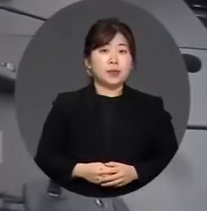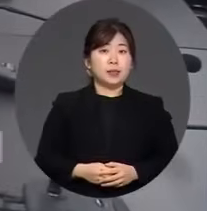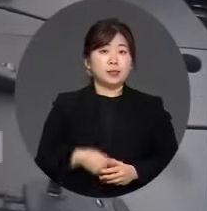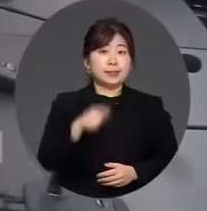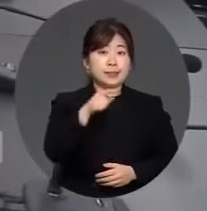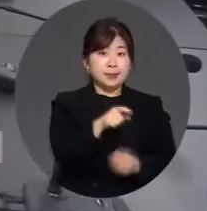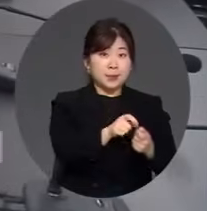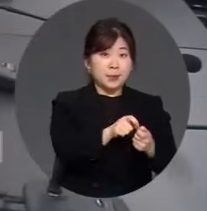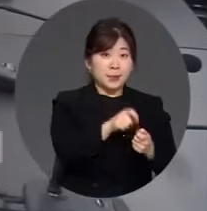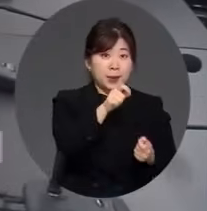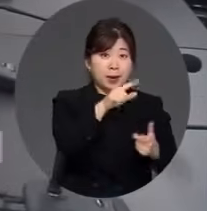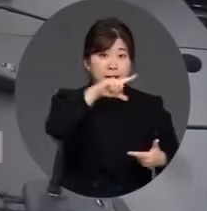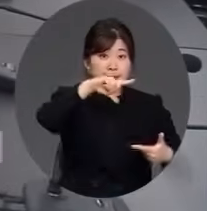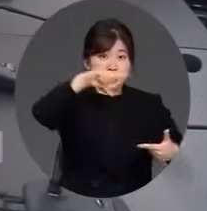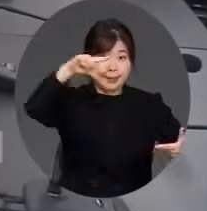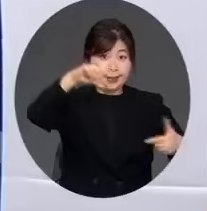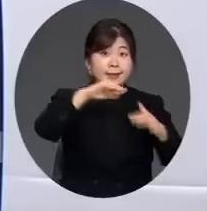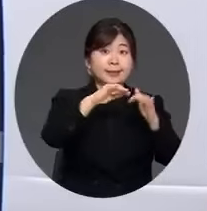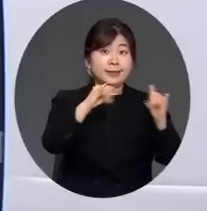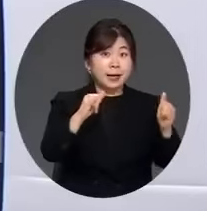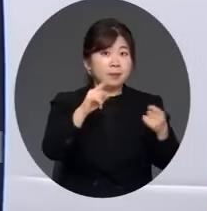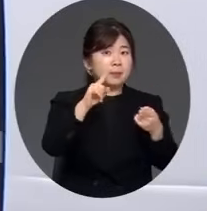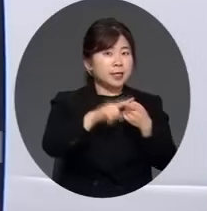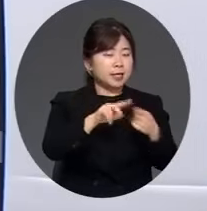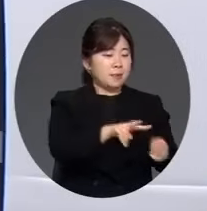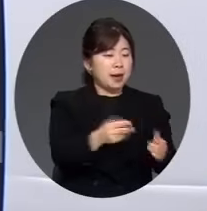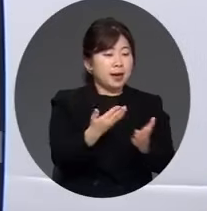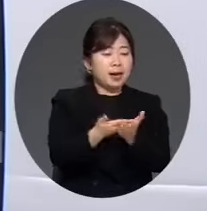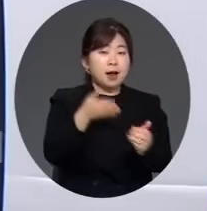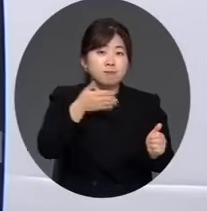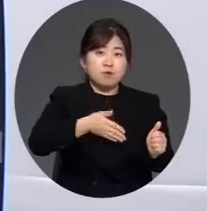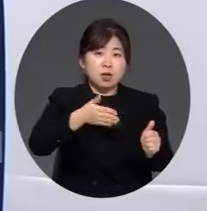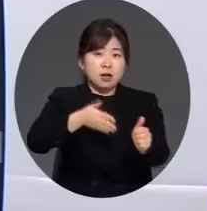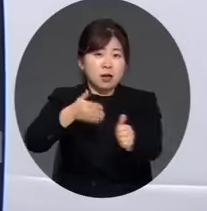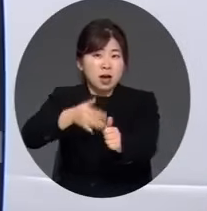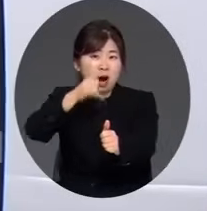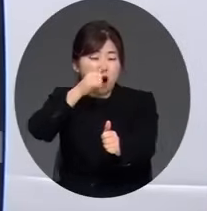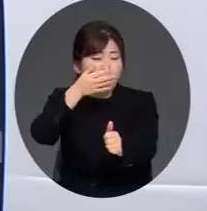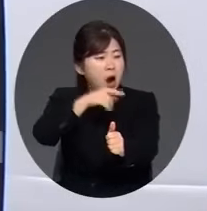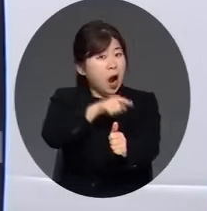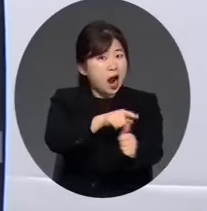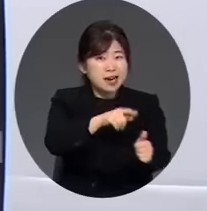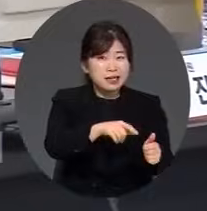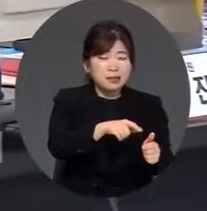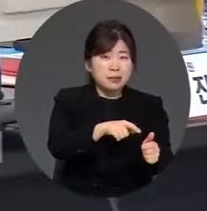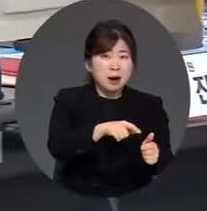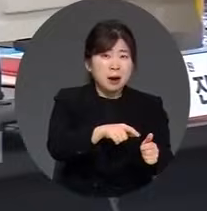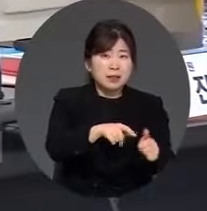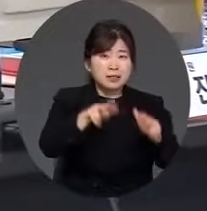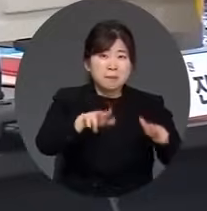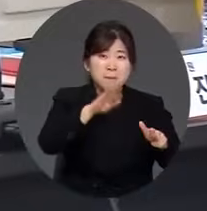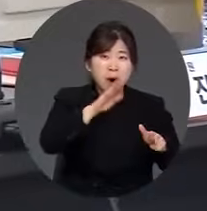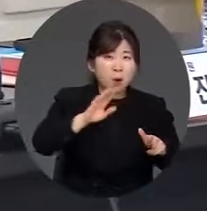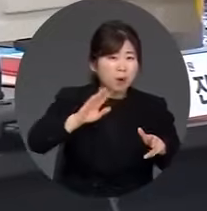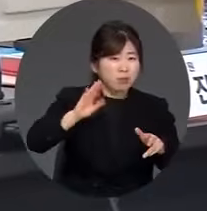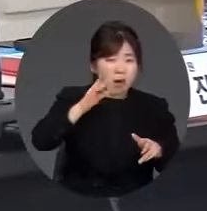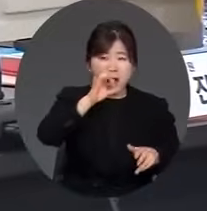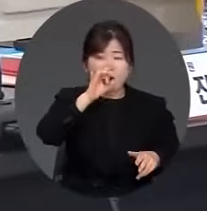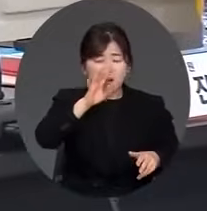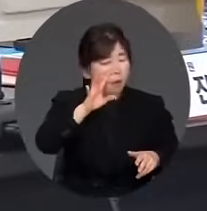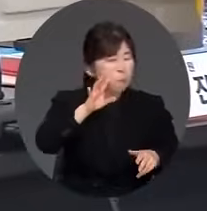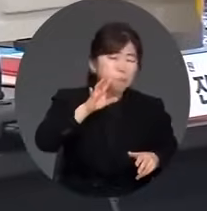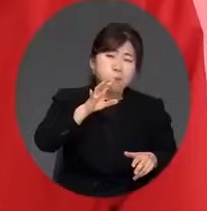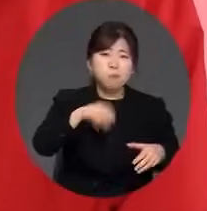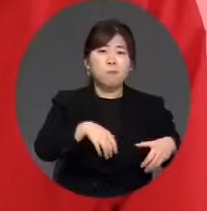대한 경선 불이익이 공표된 상황에서 당의 험지 출마 요청을 외면할 수 없을 거란 관측 속에 수락 여부에 따라